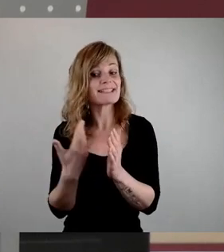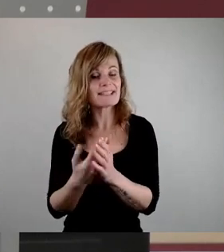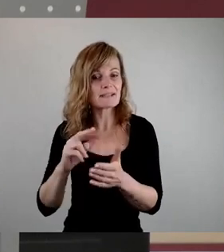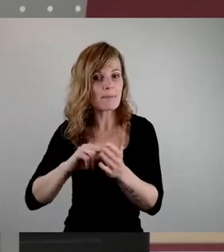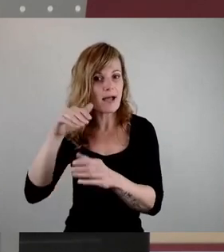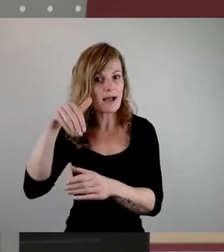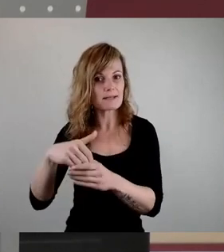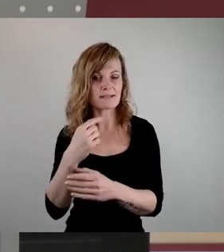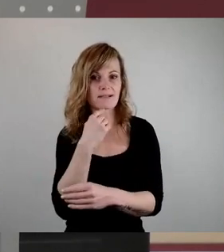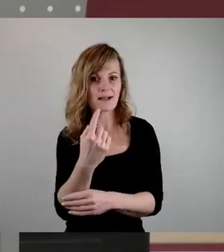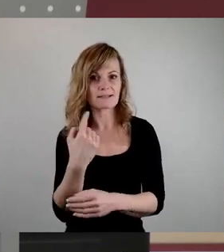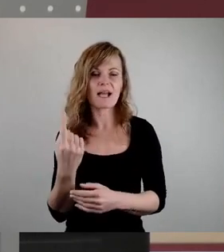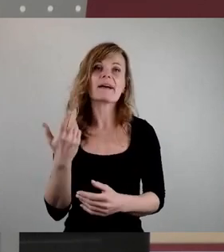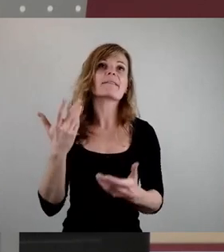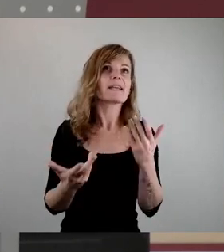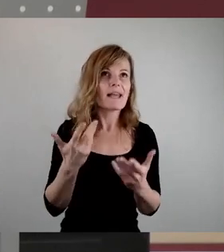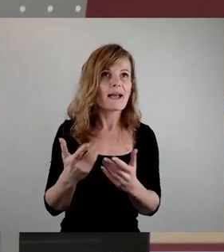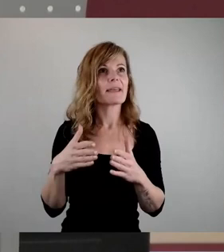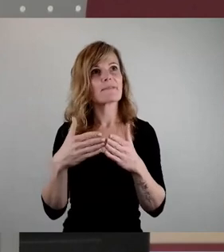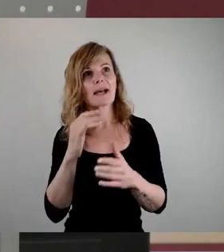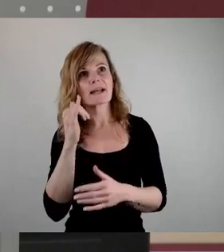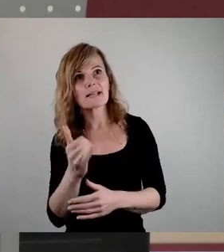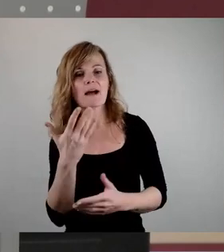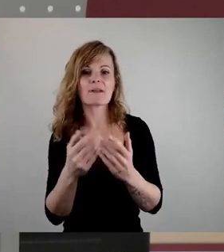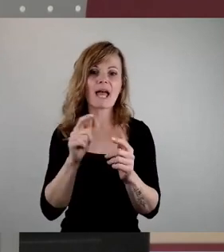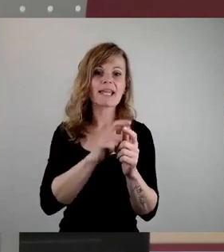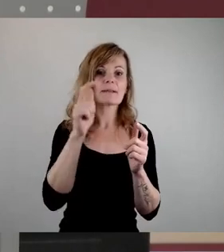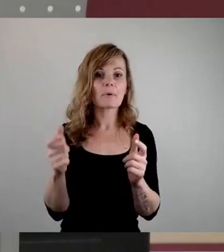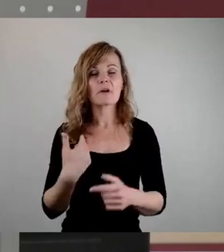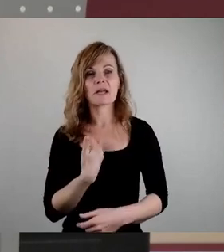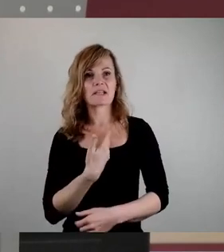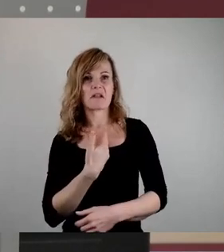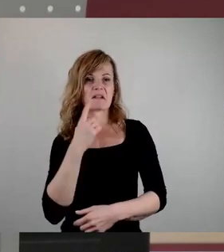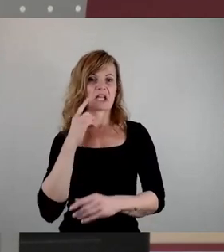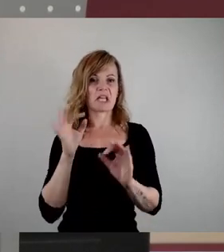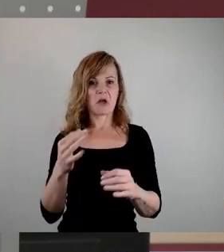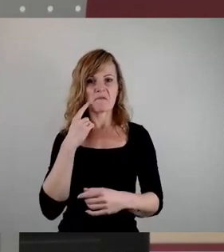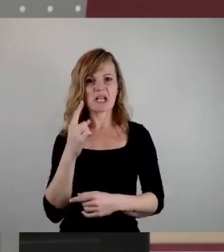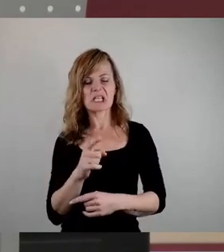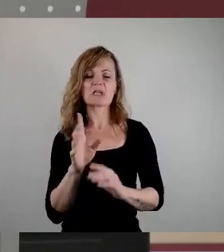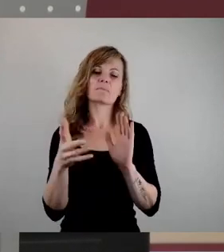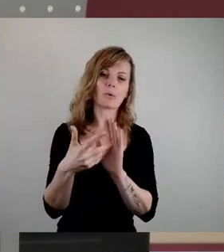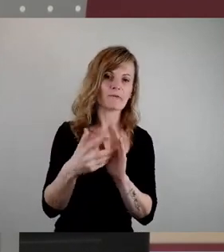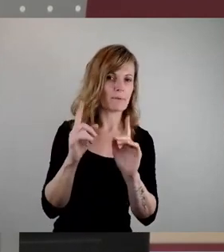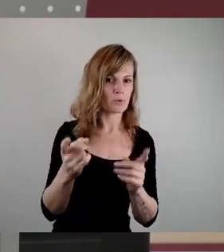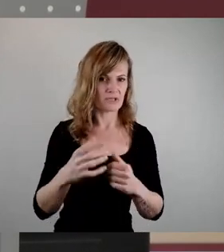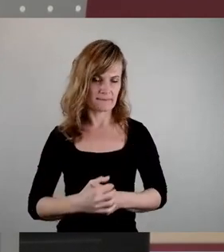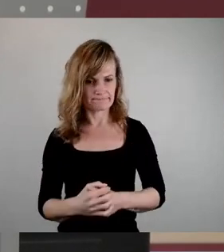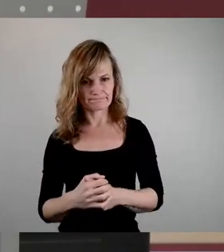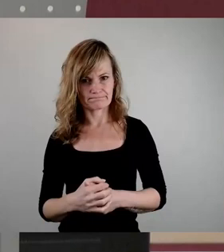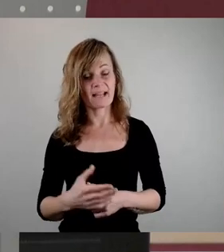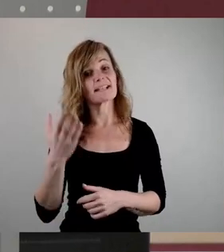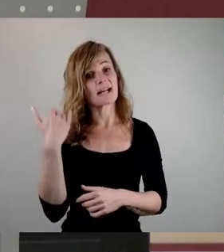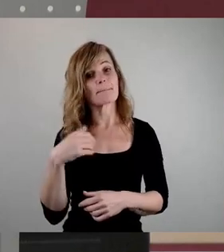gesagt, vielleicht wollen wir eine Fähre, vielleicht wollen wir aber auch eine Brücke. Wir wissen es nicht so genau, wir müssen das mal genauer prüfen. Wurde damals im